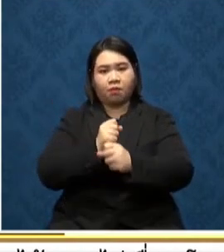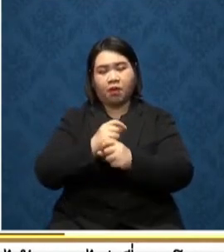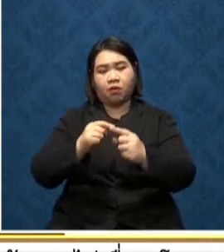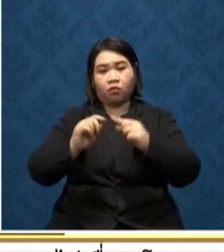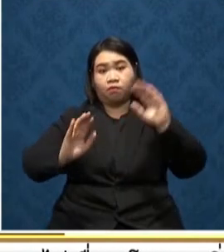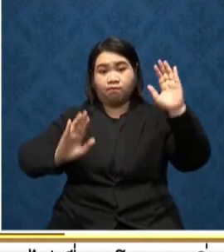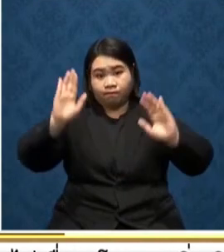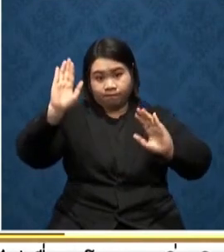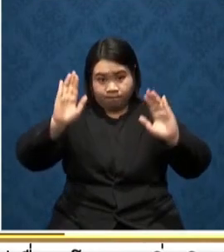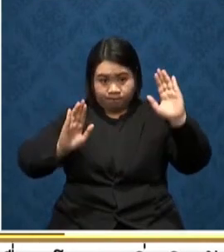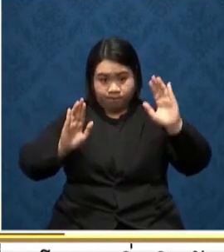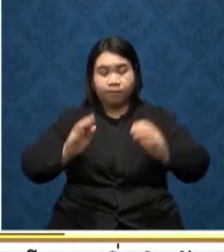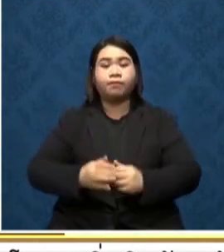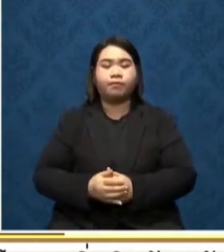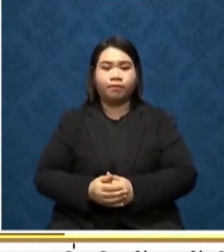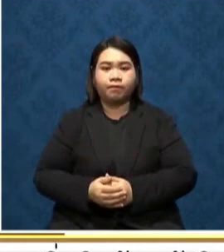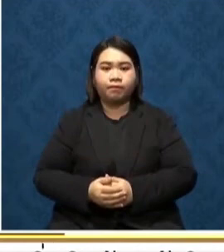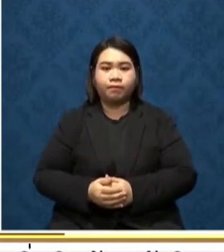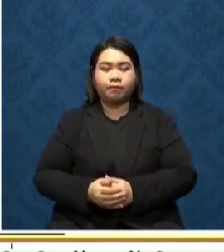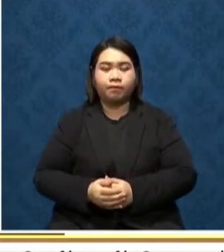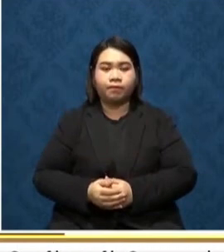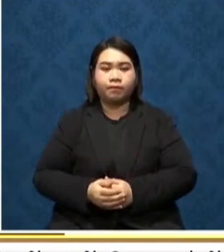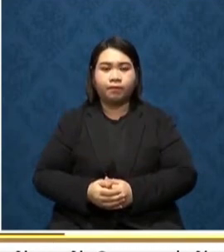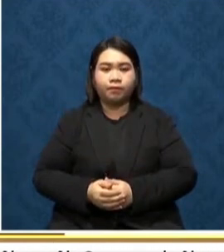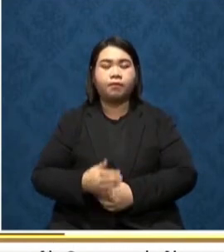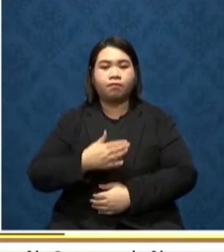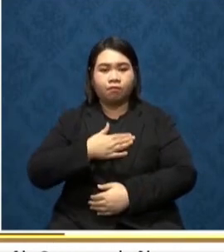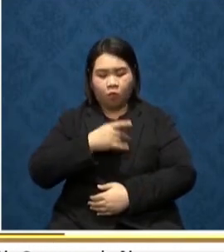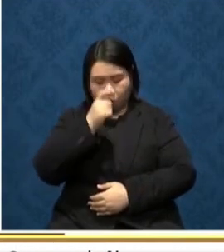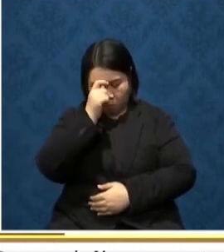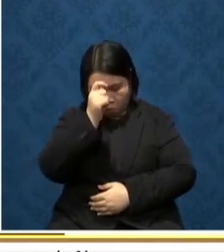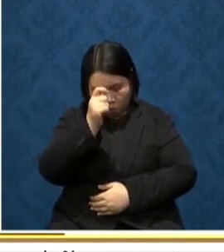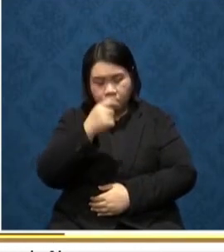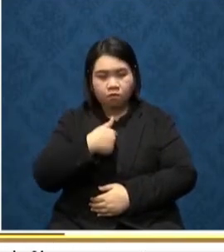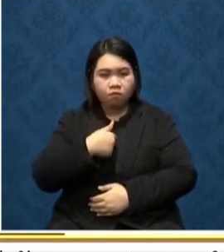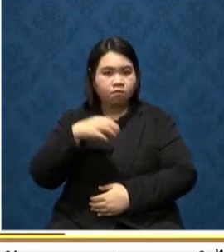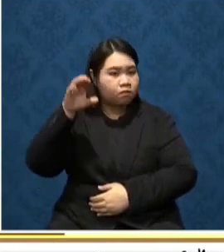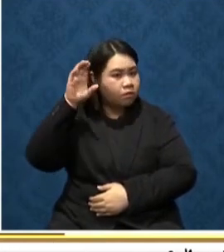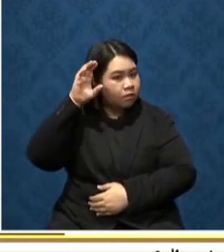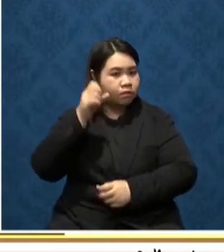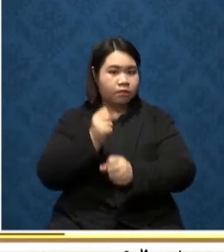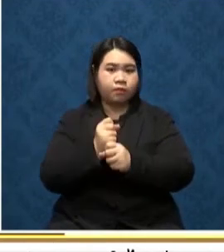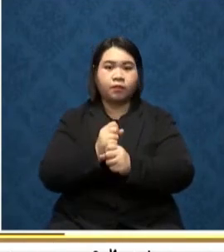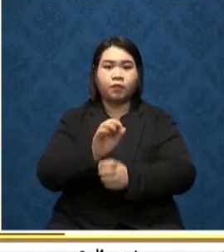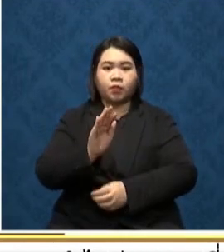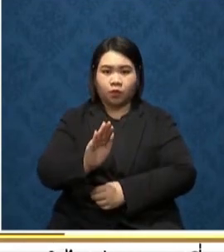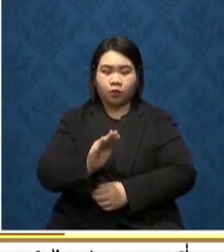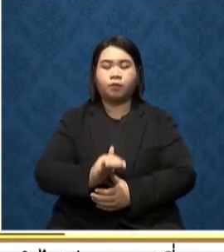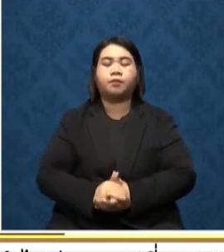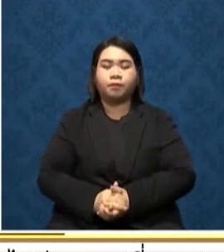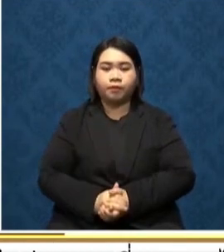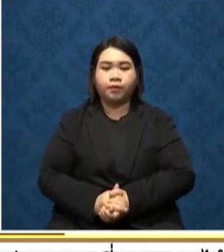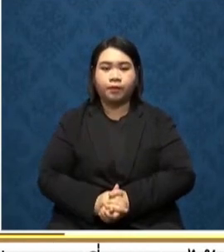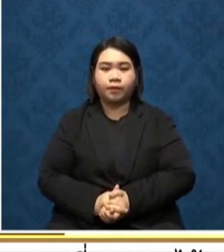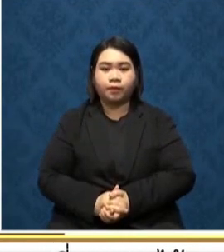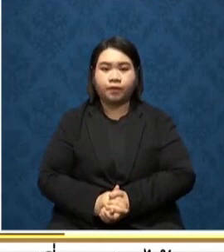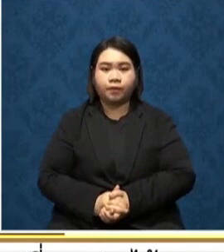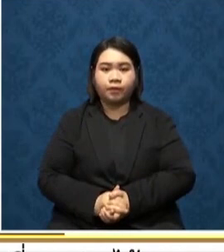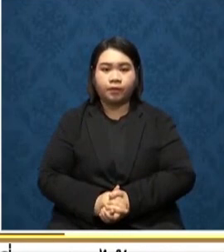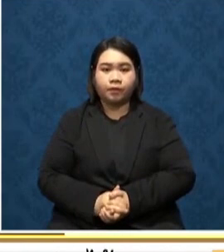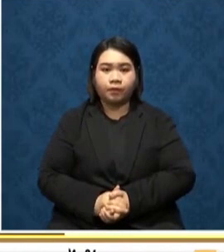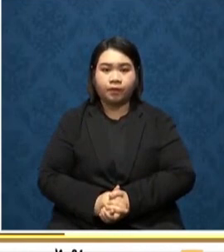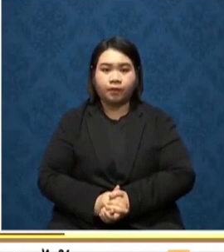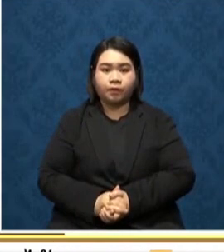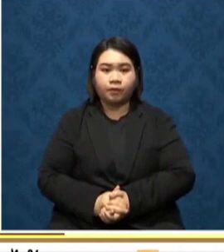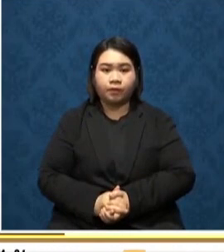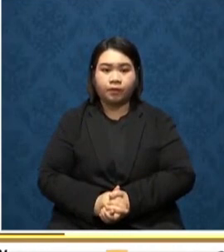ระบบปชาทิประไปซึผมขรบปสัทธาในการทำหนาที่นี้ครับแต่อยไรกตามนะครั